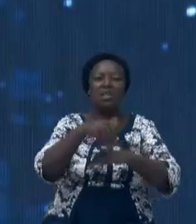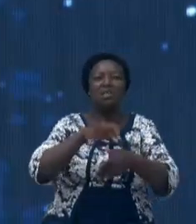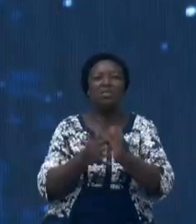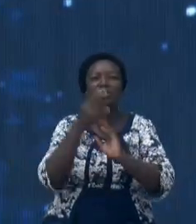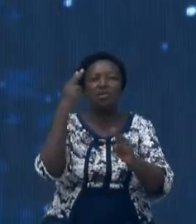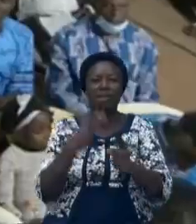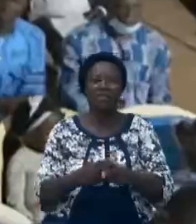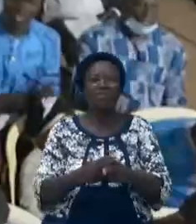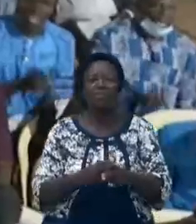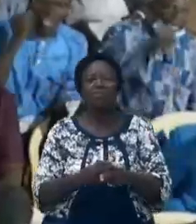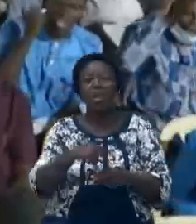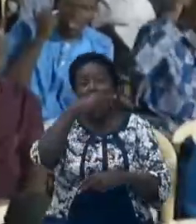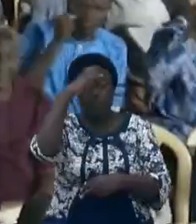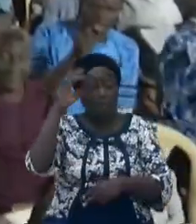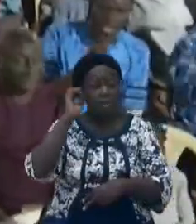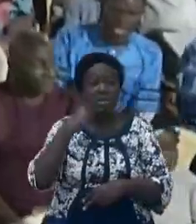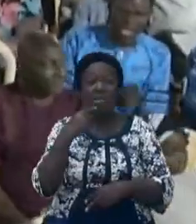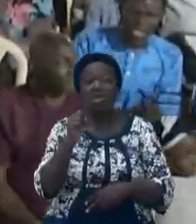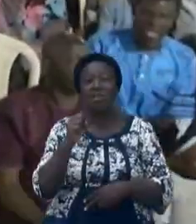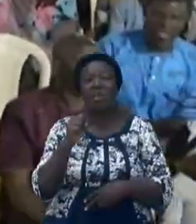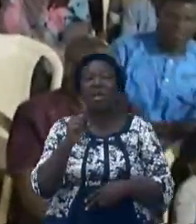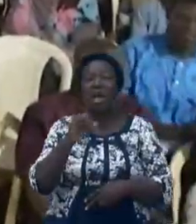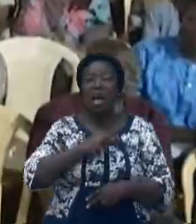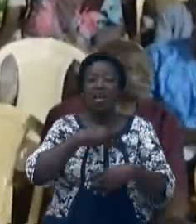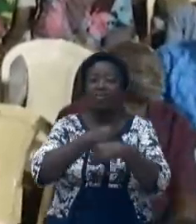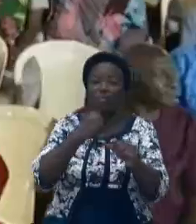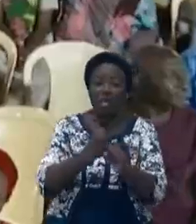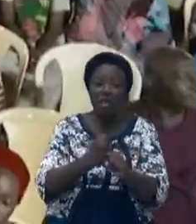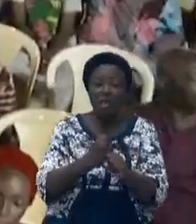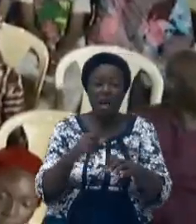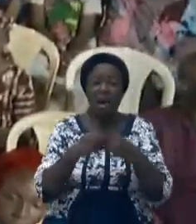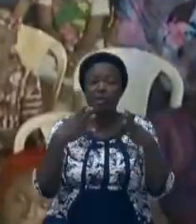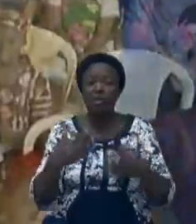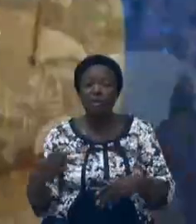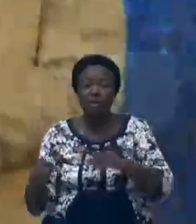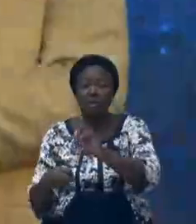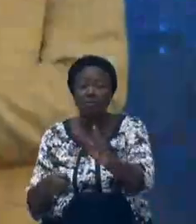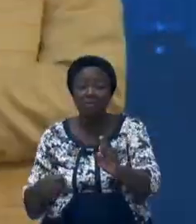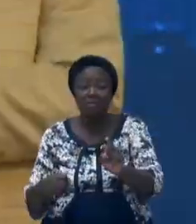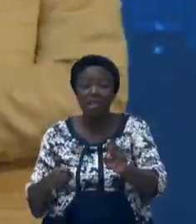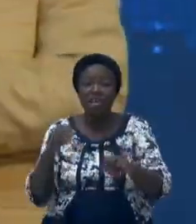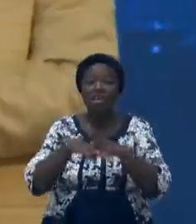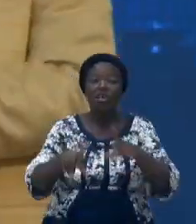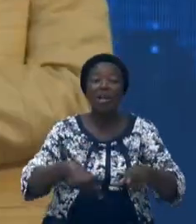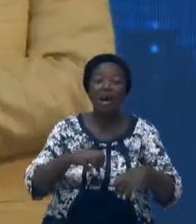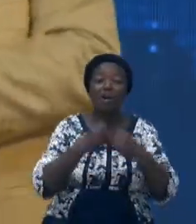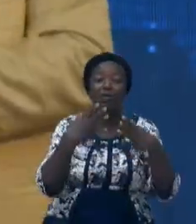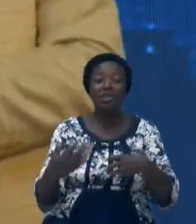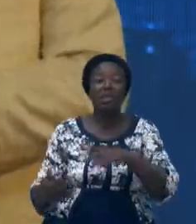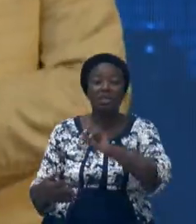tout va disparaître ce soir parce qu'il dit je fais tout comme les deux choses